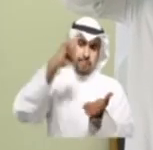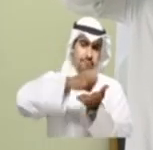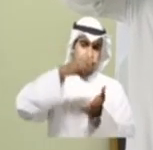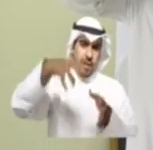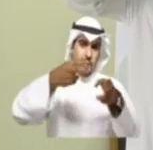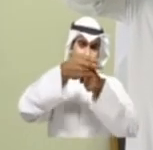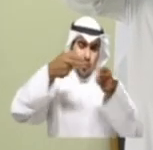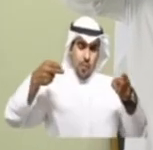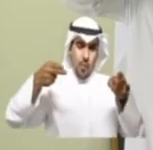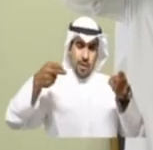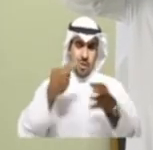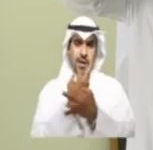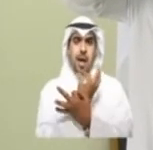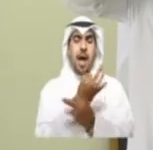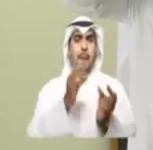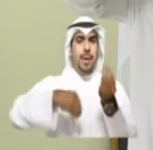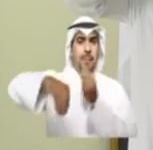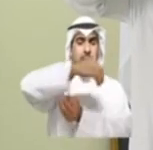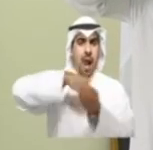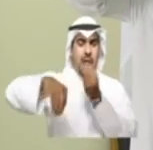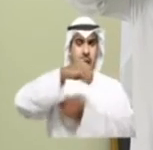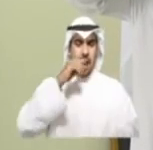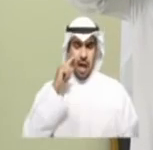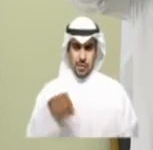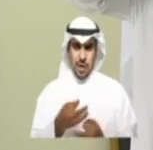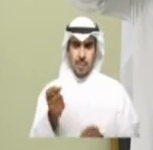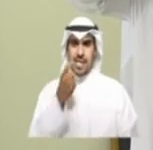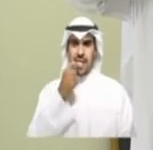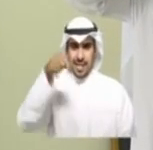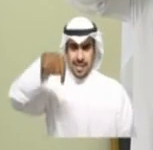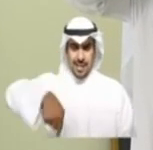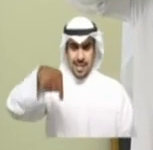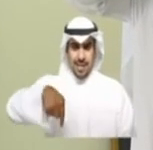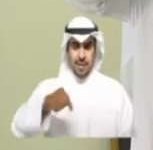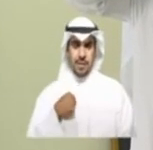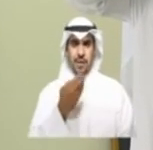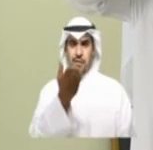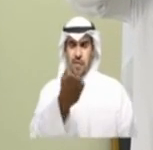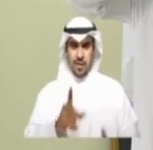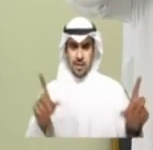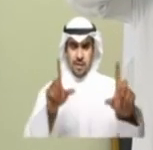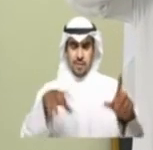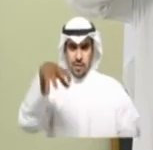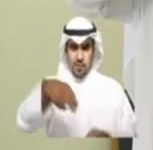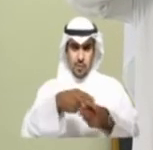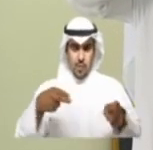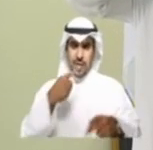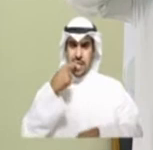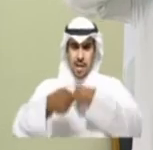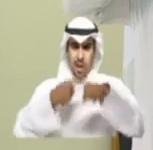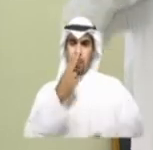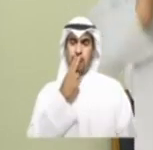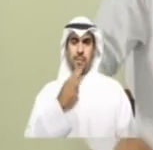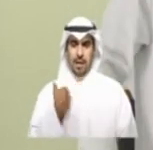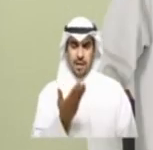بعد أداء جميع مناسك الحج لهذا العام. والعودة إليكم في الاستوديو، وكل عام وأنتم بخير. كل